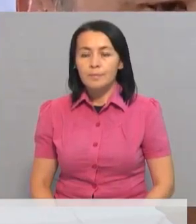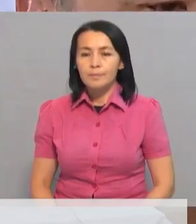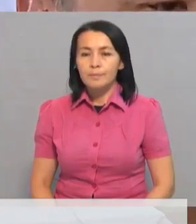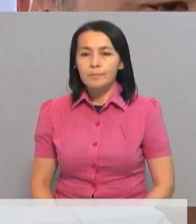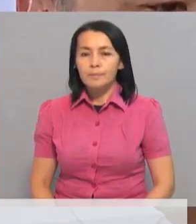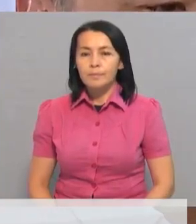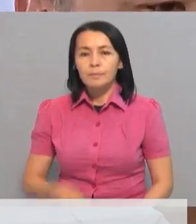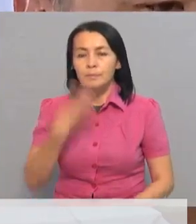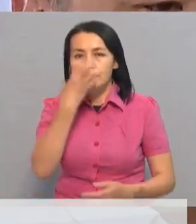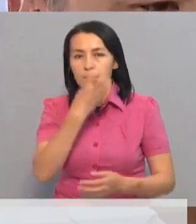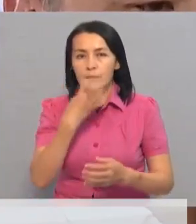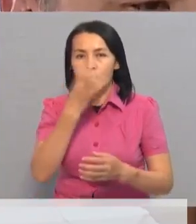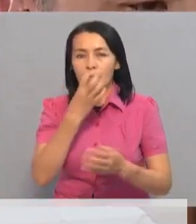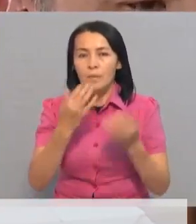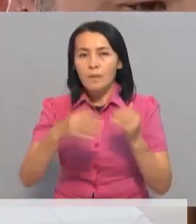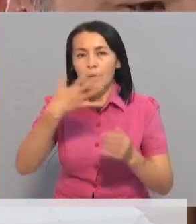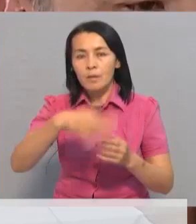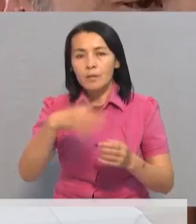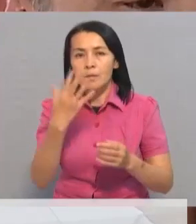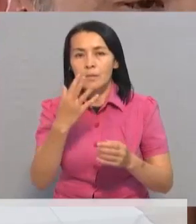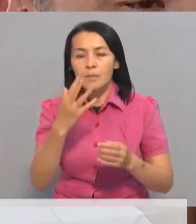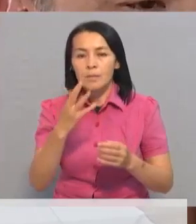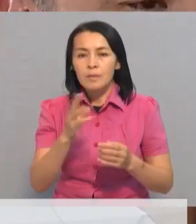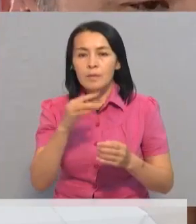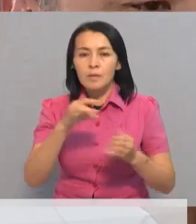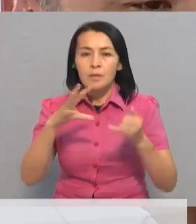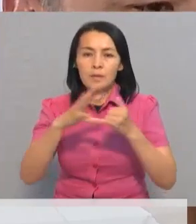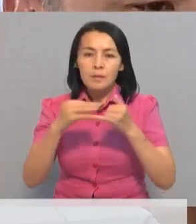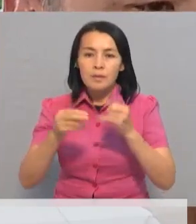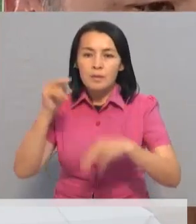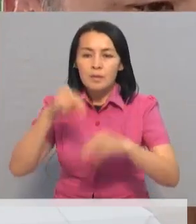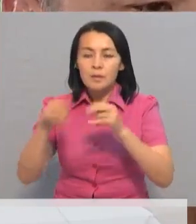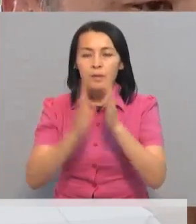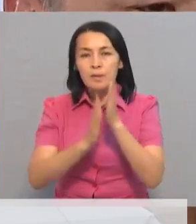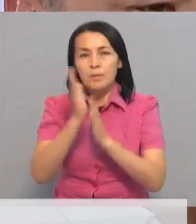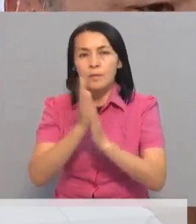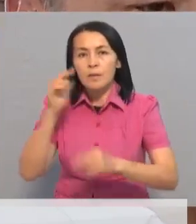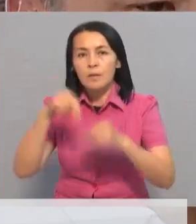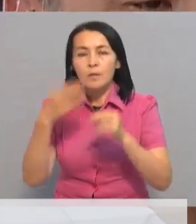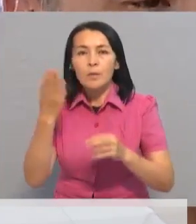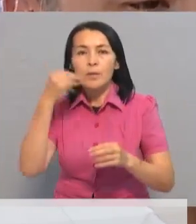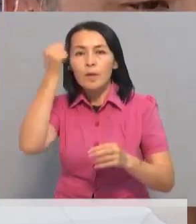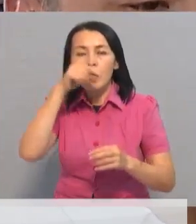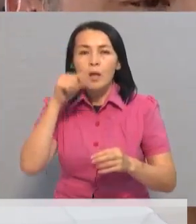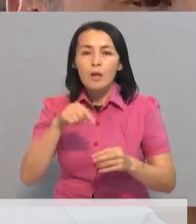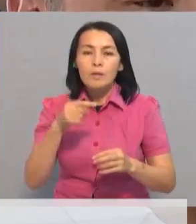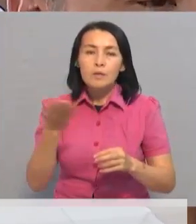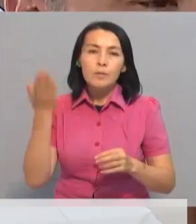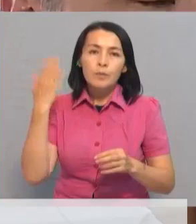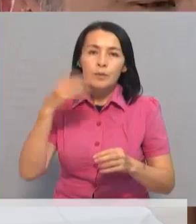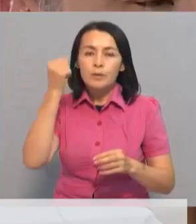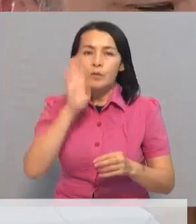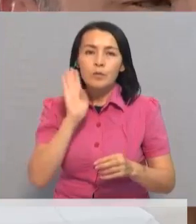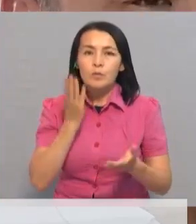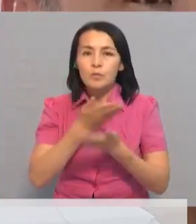Помидор 55 тоннадан гектарын алар. Миңләп тонна бидай yetiştirдик. Өткен жылы ундан алдыңғы жылдары су